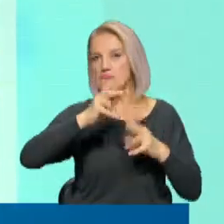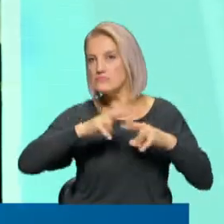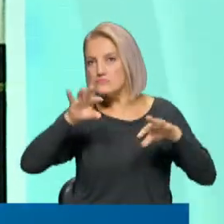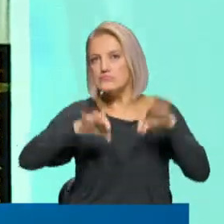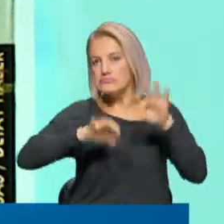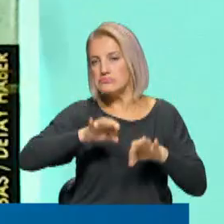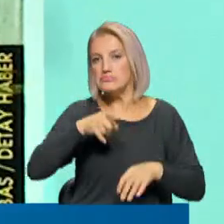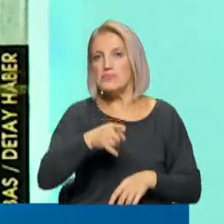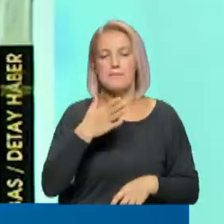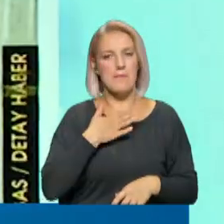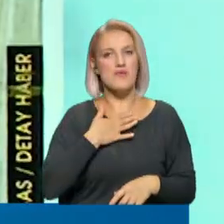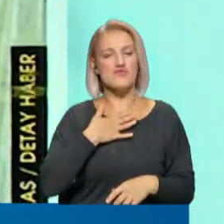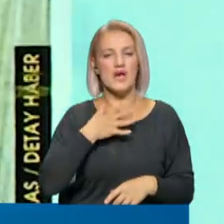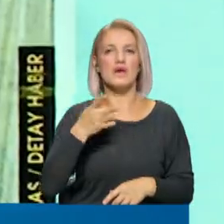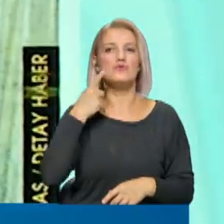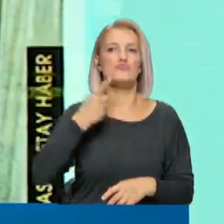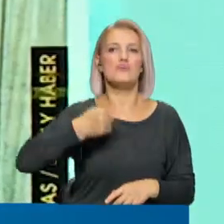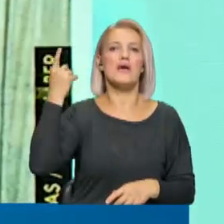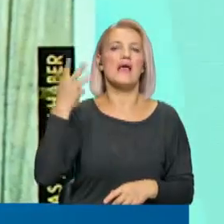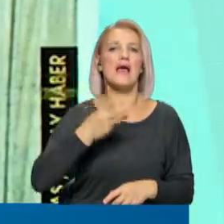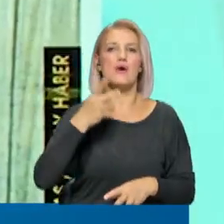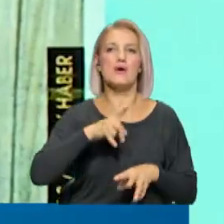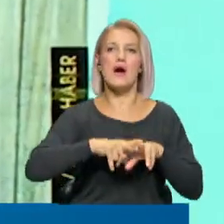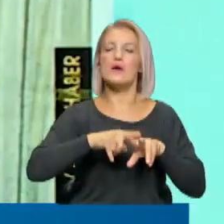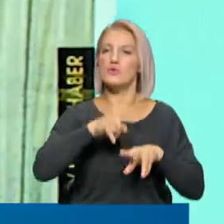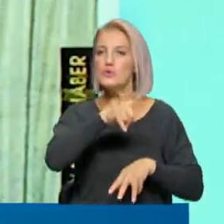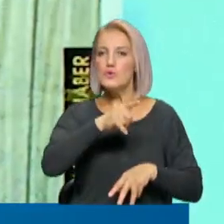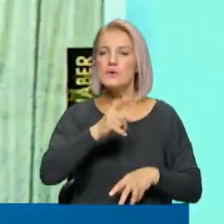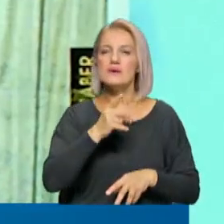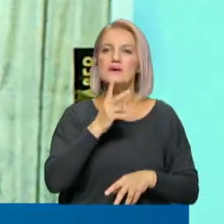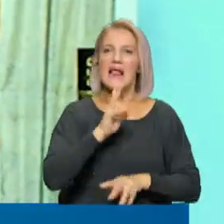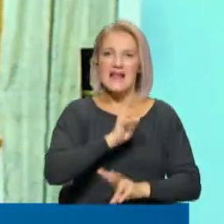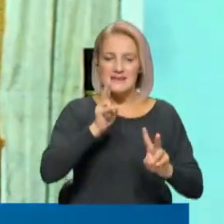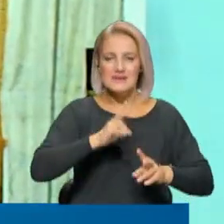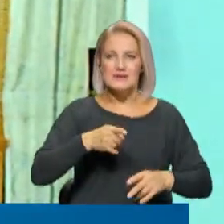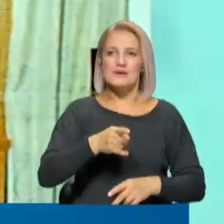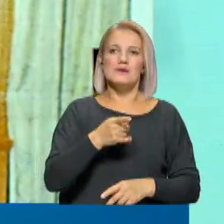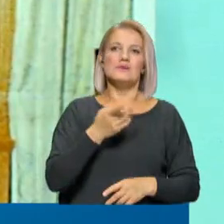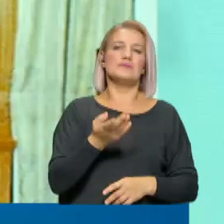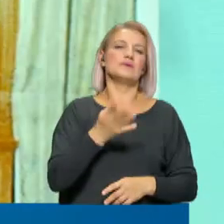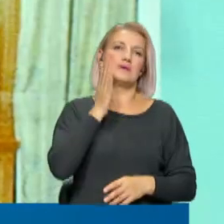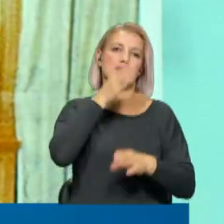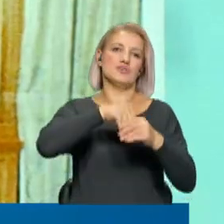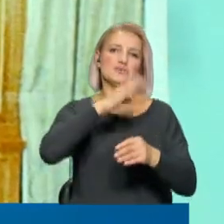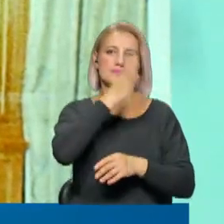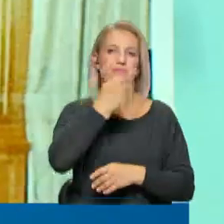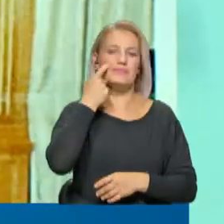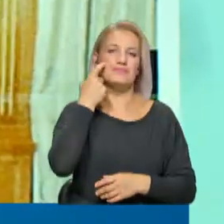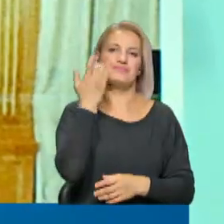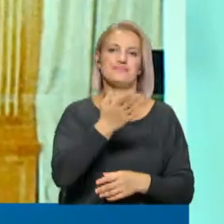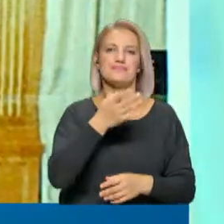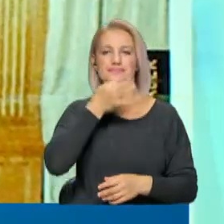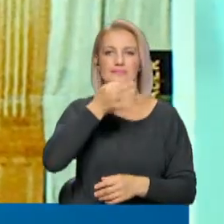analiziymiş. Bence Cumhurbaşkanı Akkuyu nükleer santrali için Rusya'ya gitti. Gerisi de boşu doldurma haberleri, hayırlısı ifadelerini